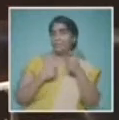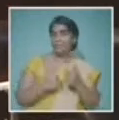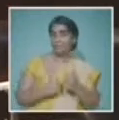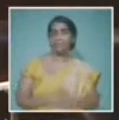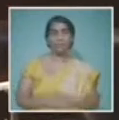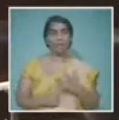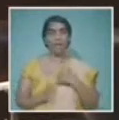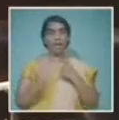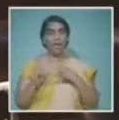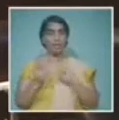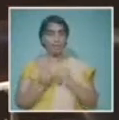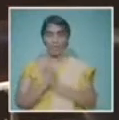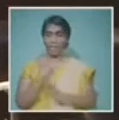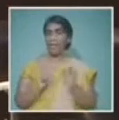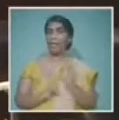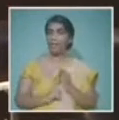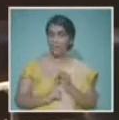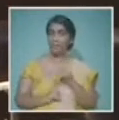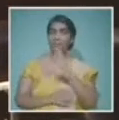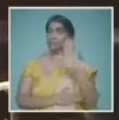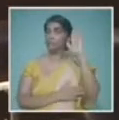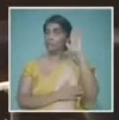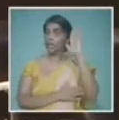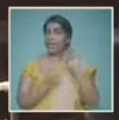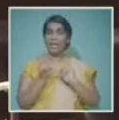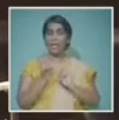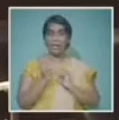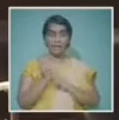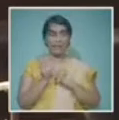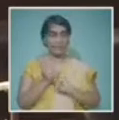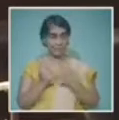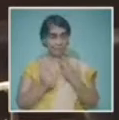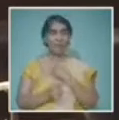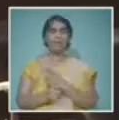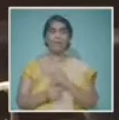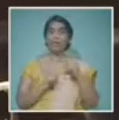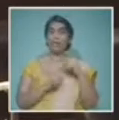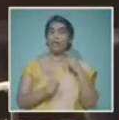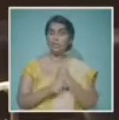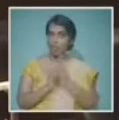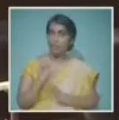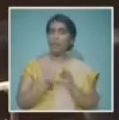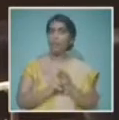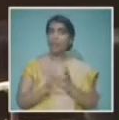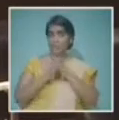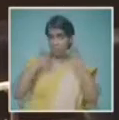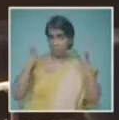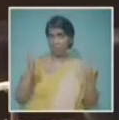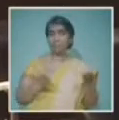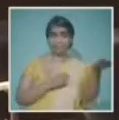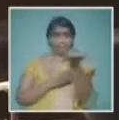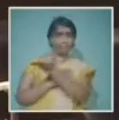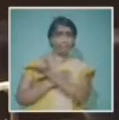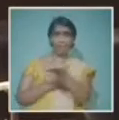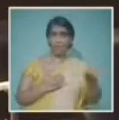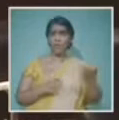කරවලු සබ්රි අමාත්‍යවරයා, ඒ වෙනුවෙන් අත උස්සපු නිමල් සිරිපාල, ඒ වෙනුවෙන් අත උස්සපු දිනේෂ් ගුණවර්ධන අමාත්‍යතුමා ලෙස විශාල ප්‍රමාණයක් මේ ඉස්සරහා